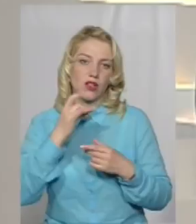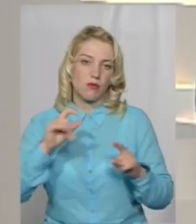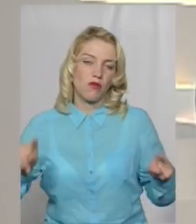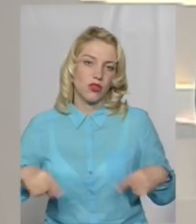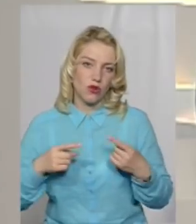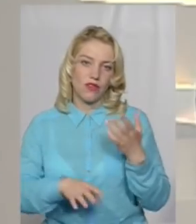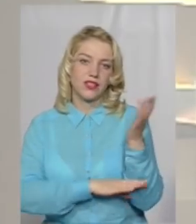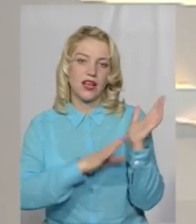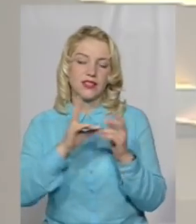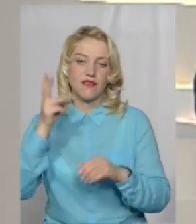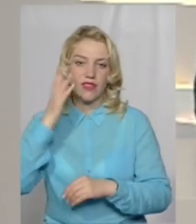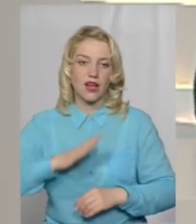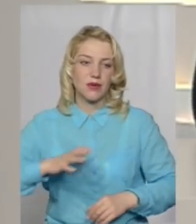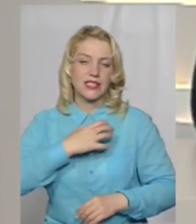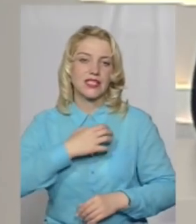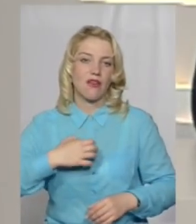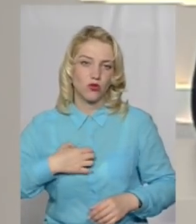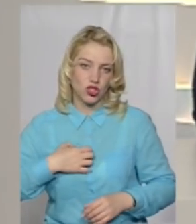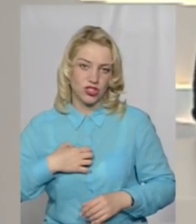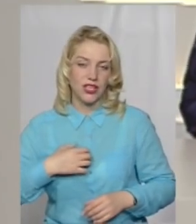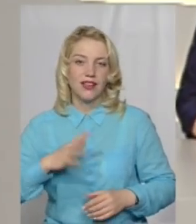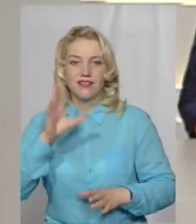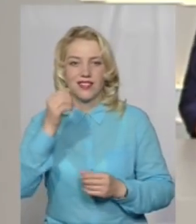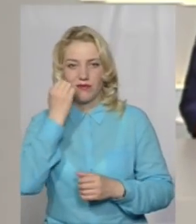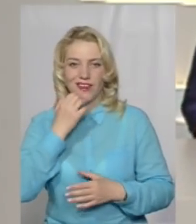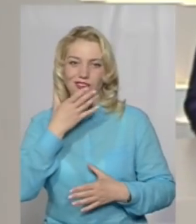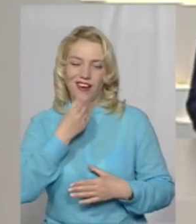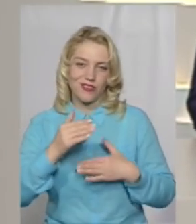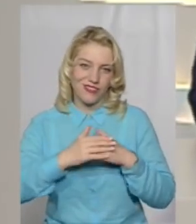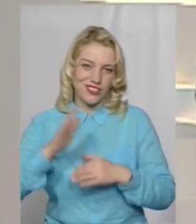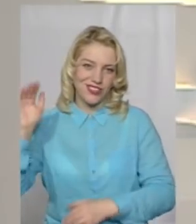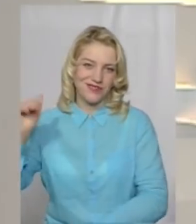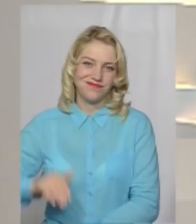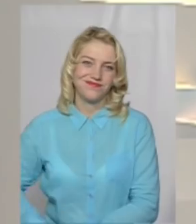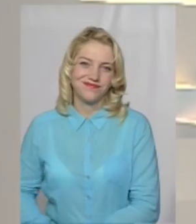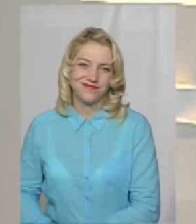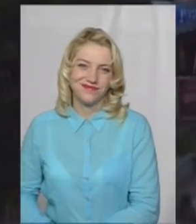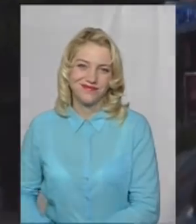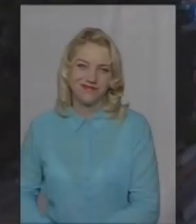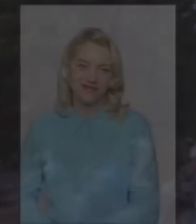відновлення лісів на Хмельниччині і Славутщині, зокрема. Всім дякую, гарного вечора і нехай щастить.